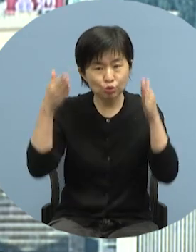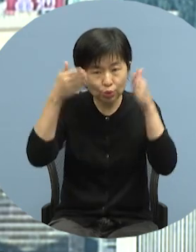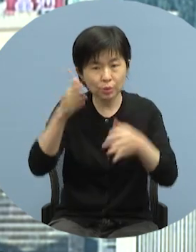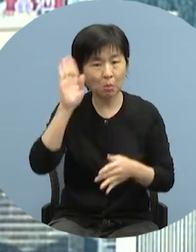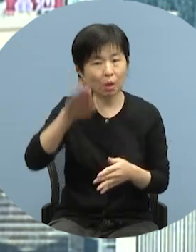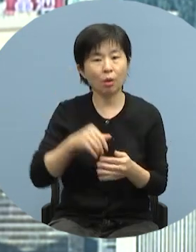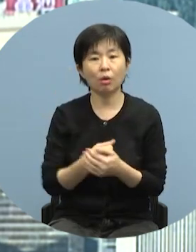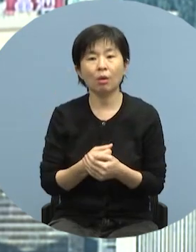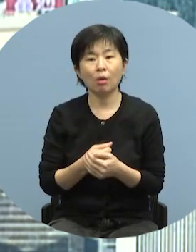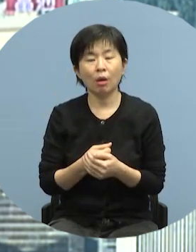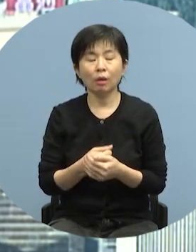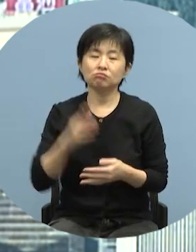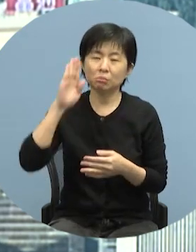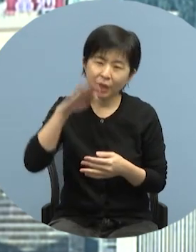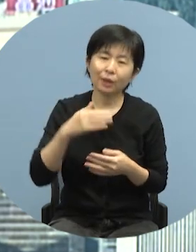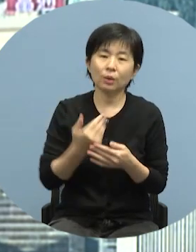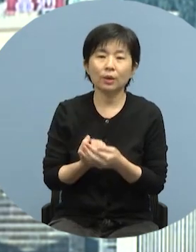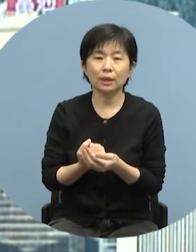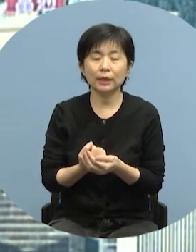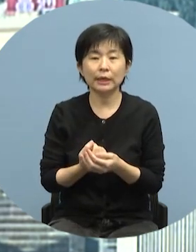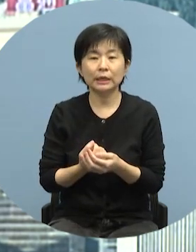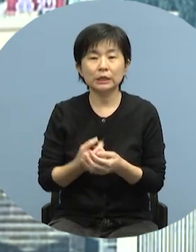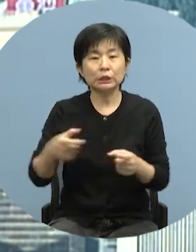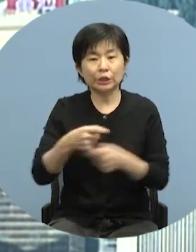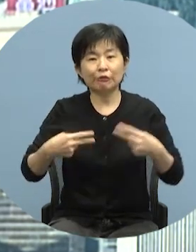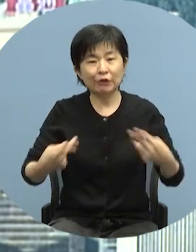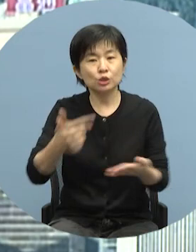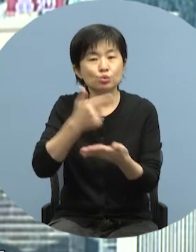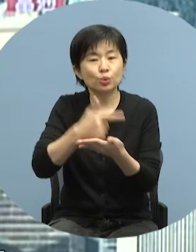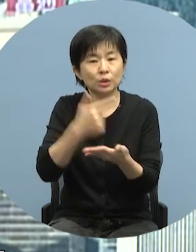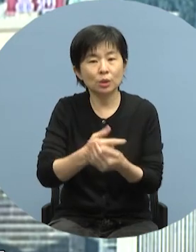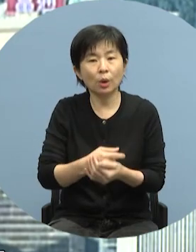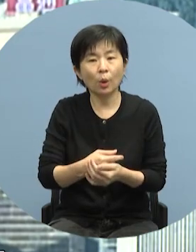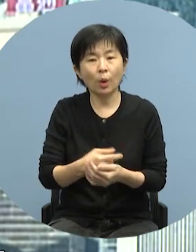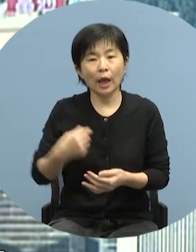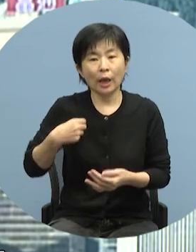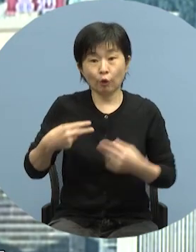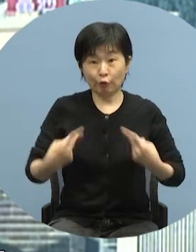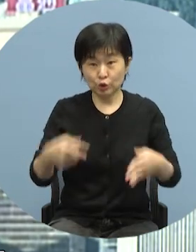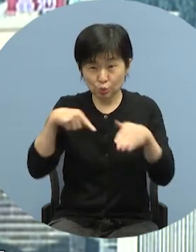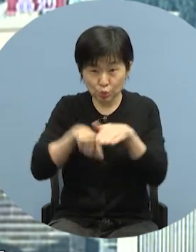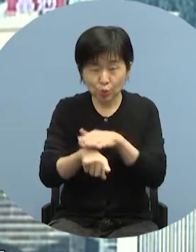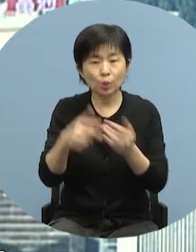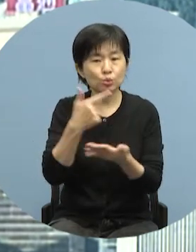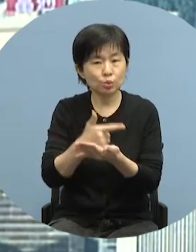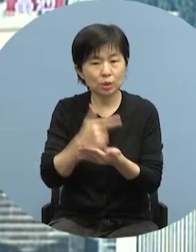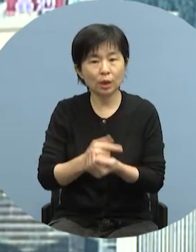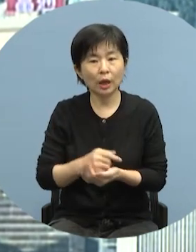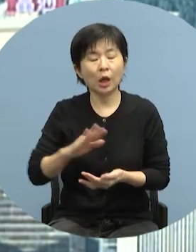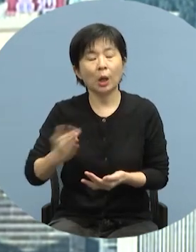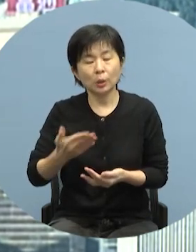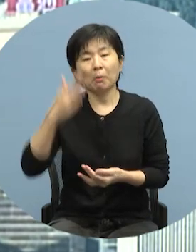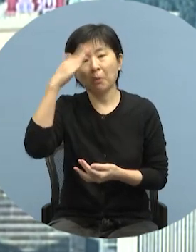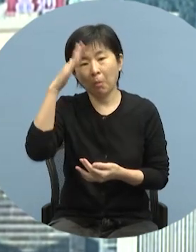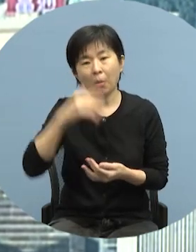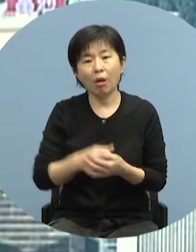來，咁當然喺未來裏邊咧，就經濟發展好重要啦，融入國家發展大局好重要。但係我完